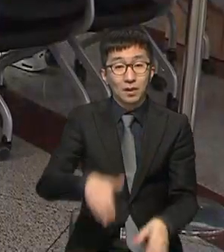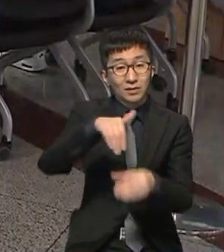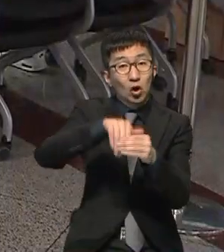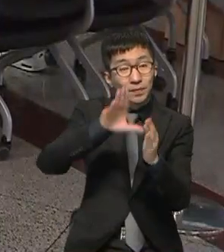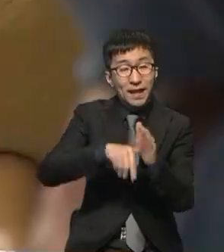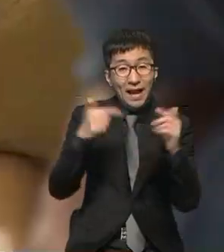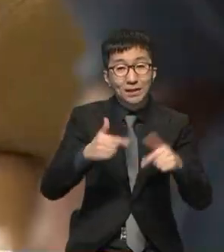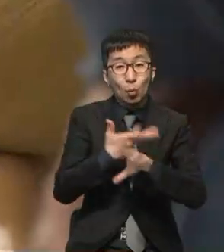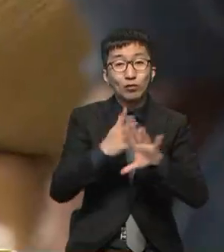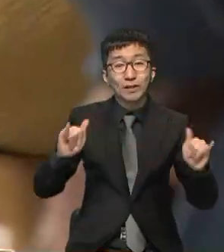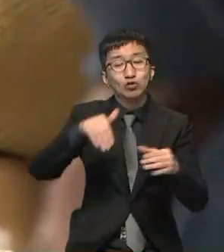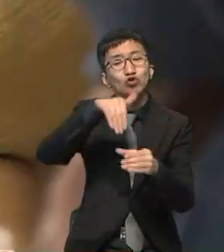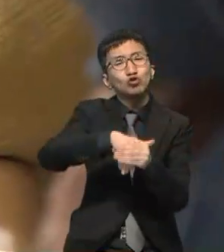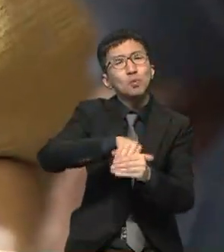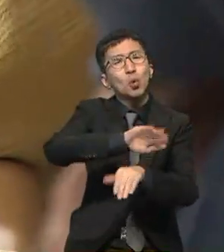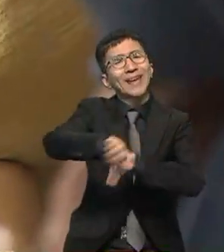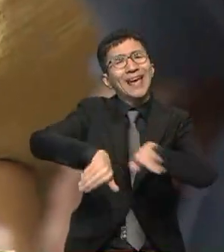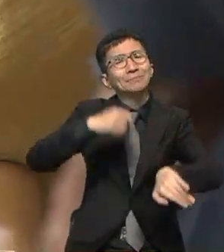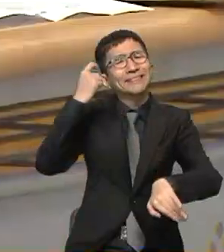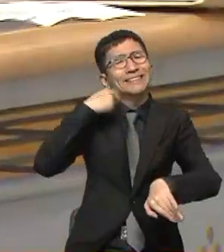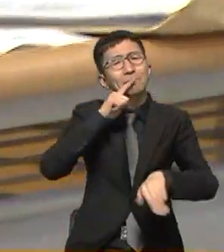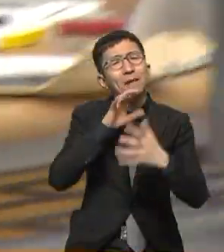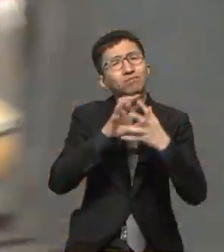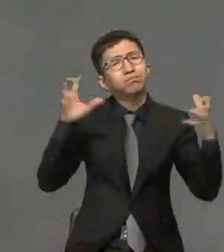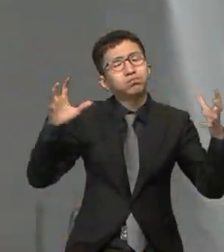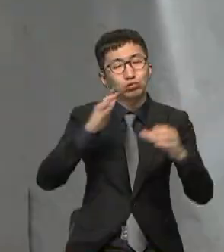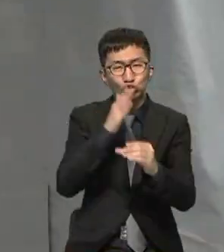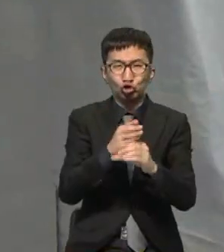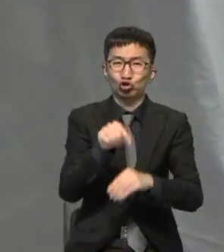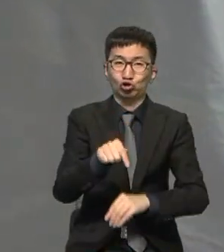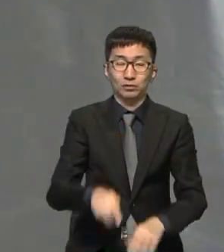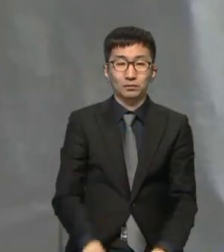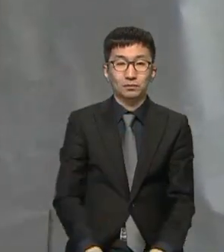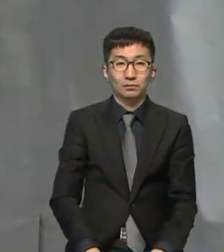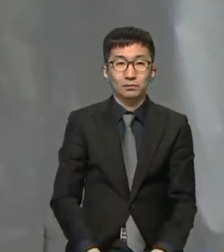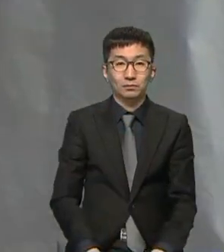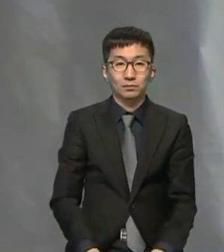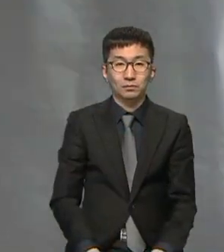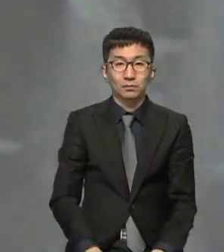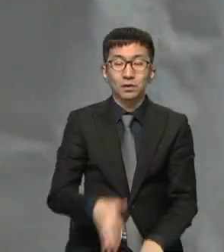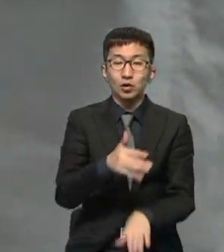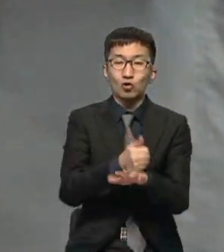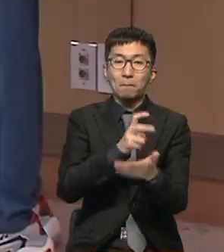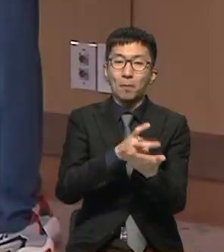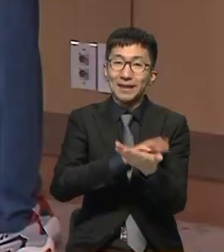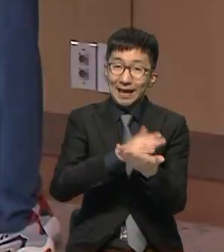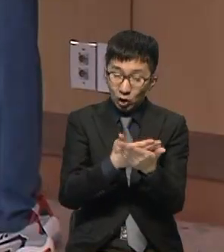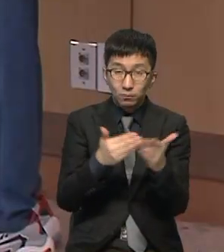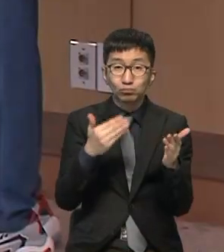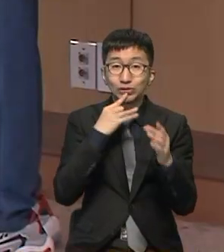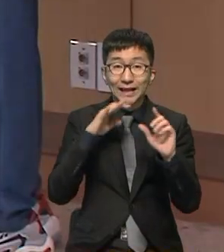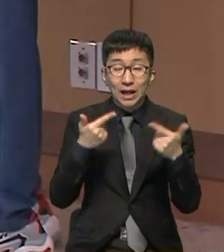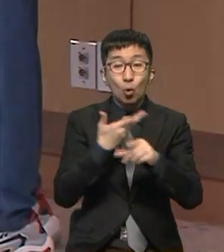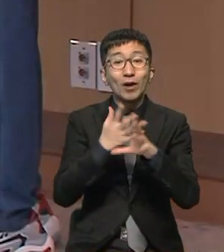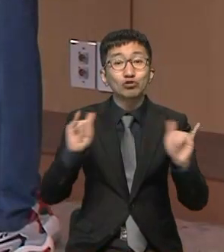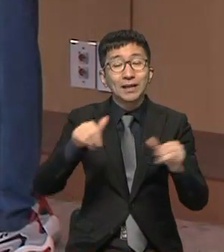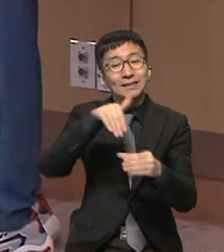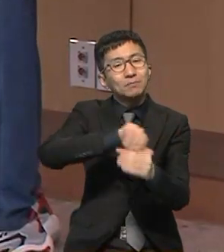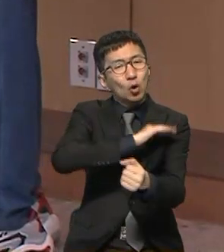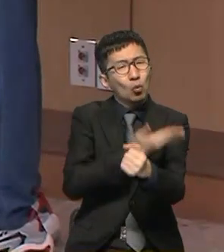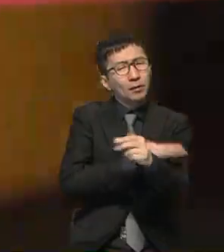선거철마다 외국인 투표 개입 논란이 불거진 점도 고려한 걸로 풀이되는데 부분적 개선에서 더 나아가 외국인